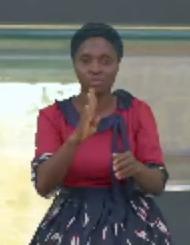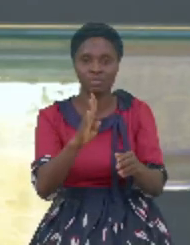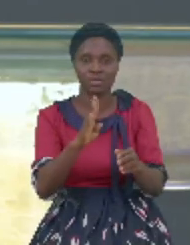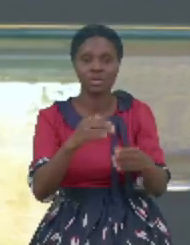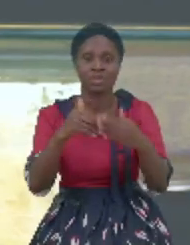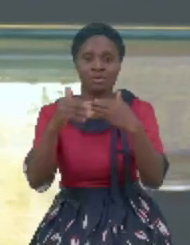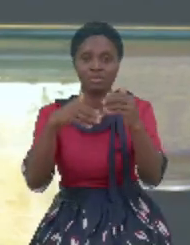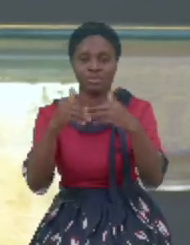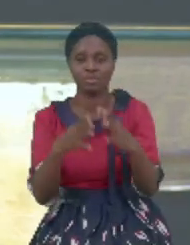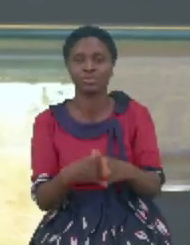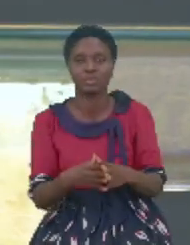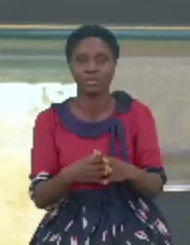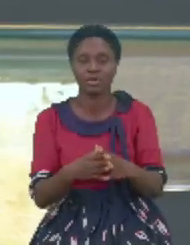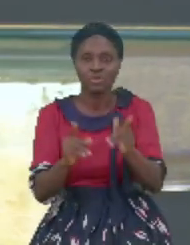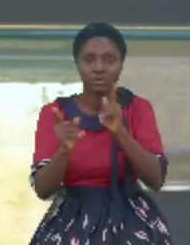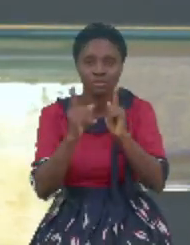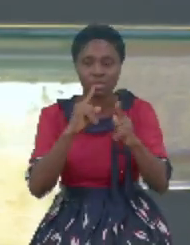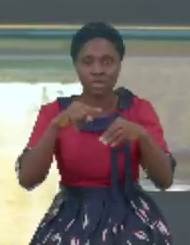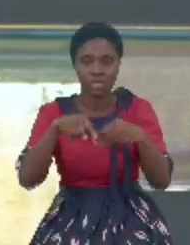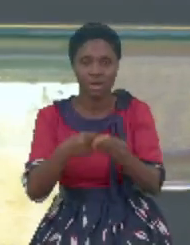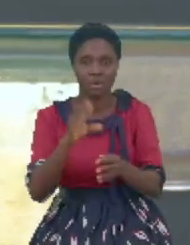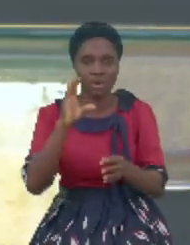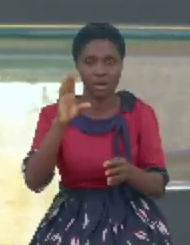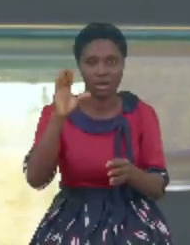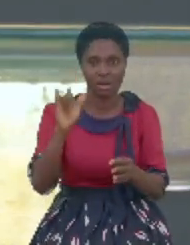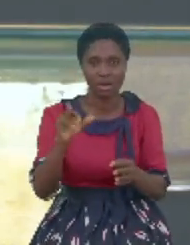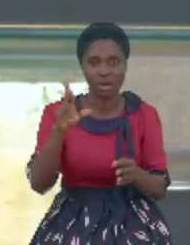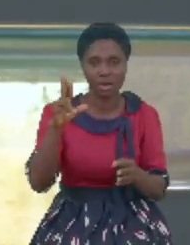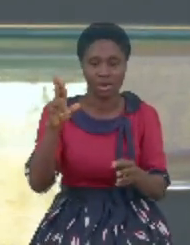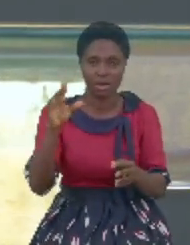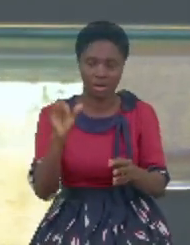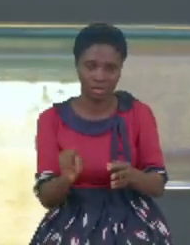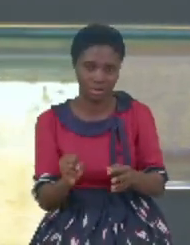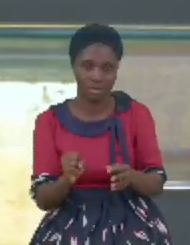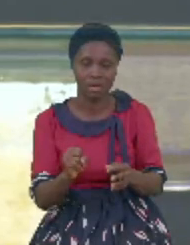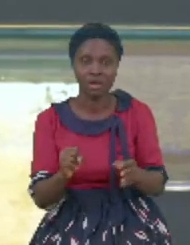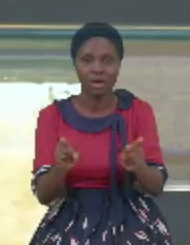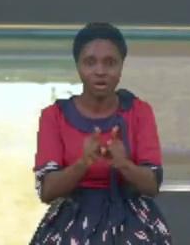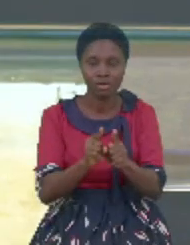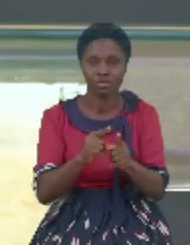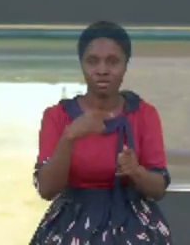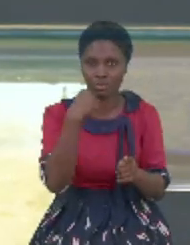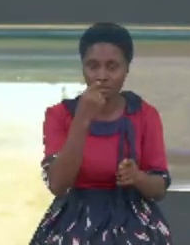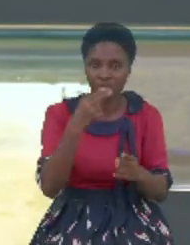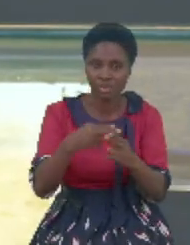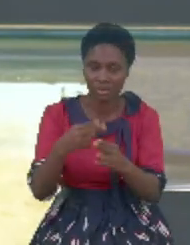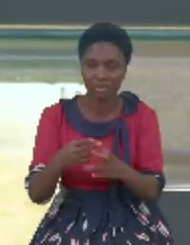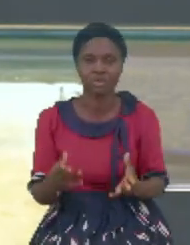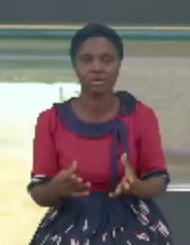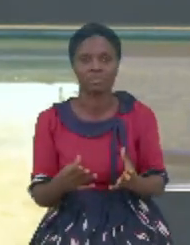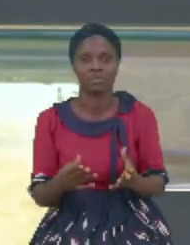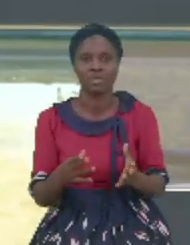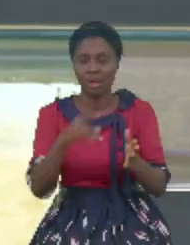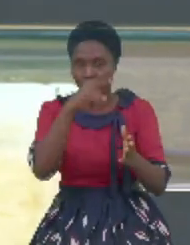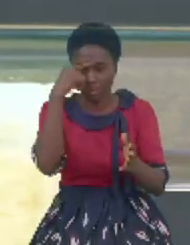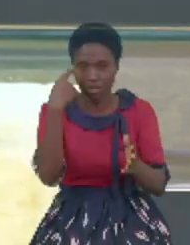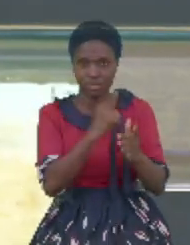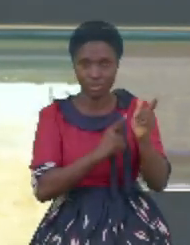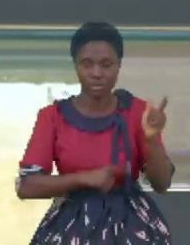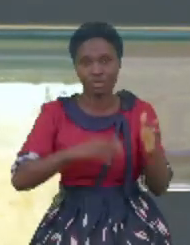pas encore né. Il parlait de Cyrus, mais il a mentionné le nom parce que le Seigneur lui a donné le nom. Parce que le Seigneur